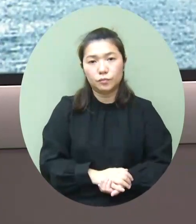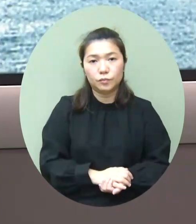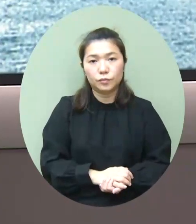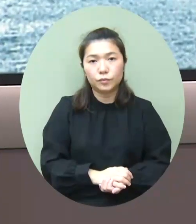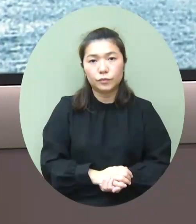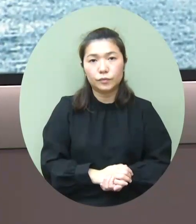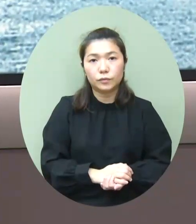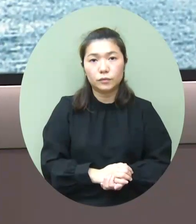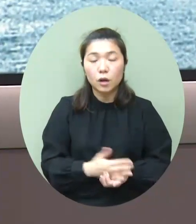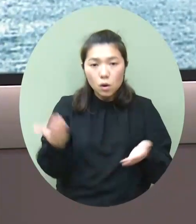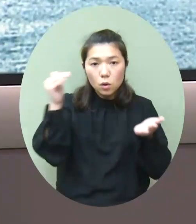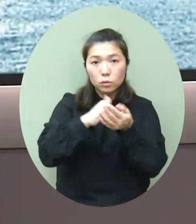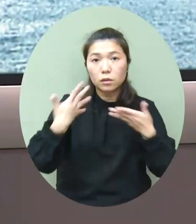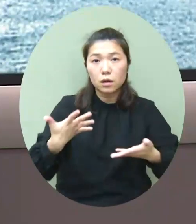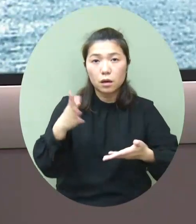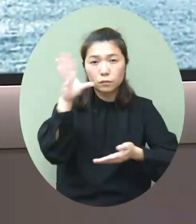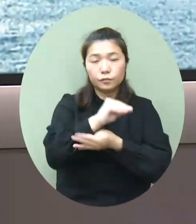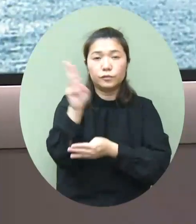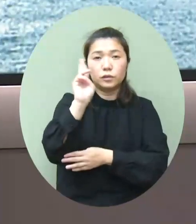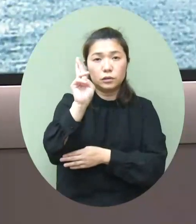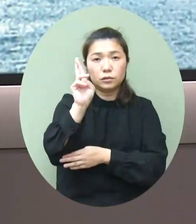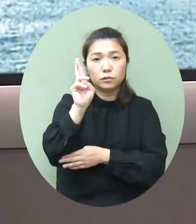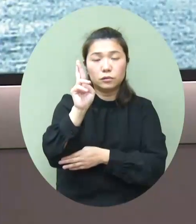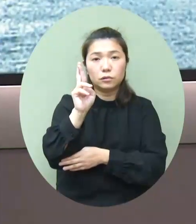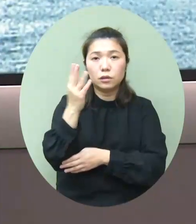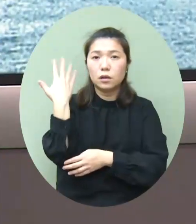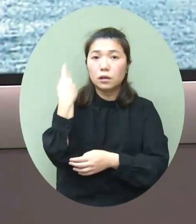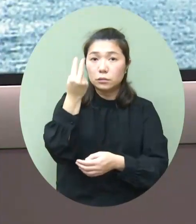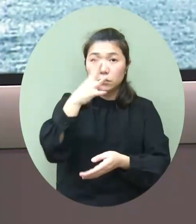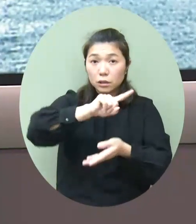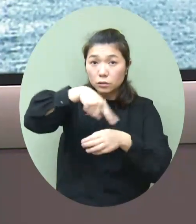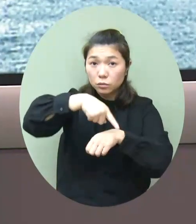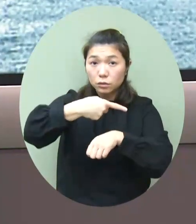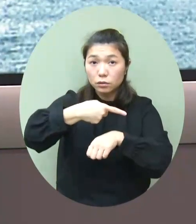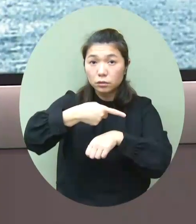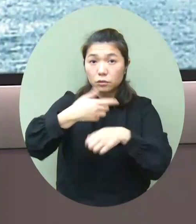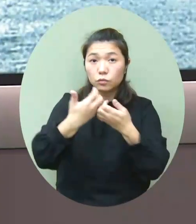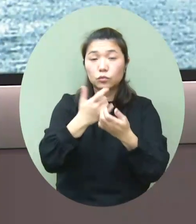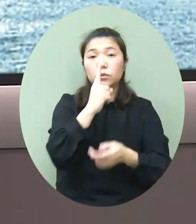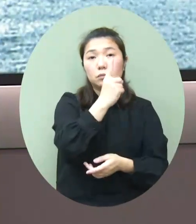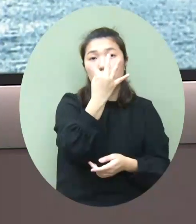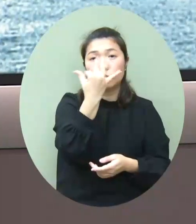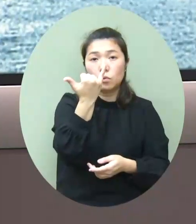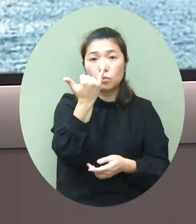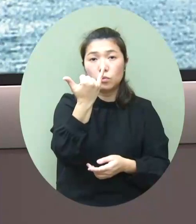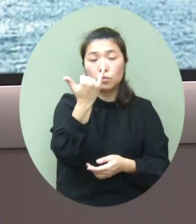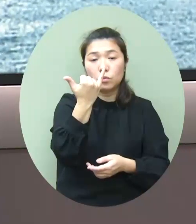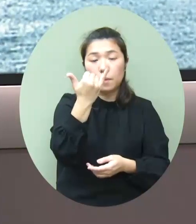种疫苗。截至今天的00:00，在过去24小时，